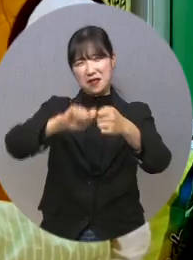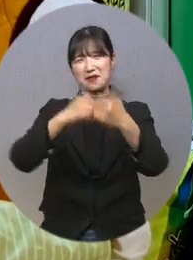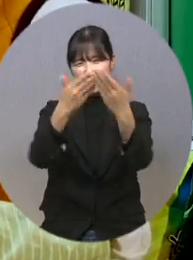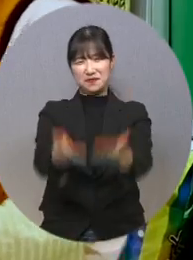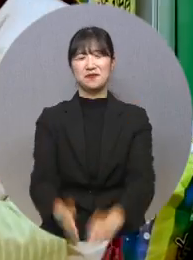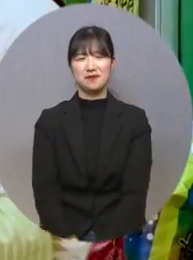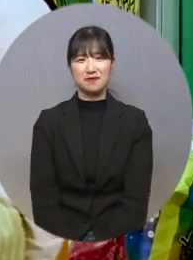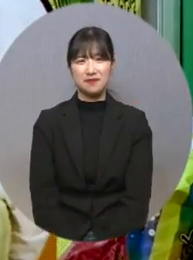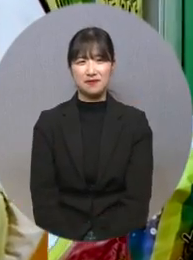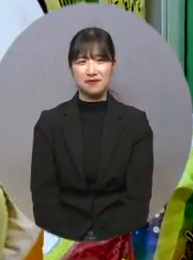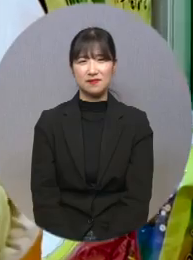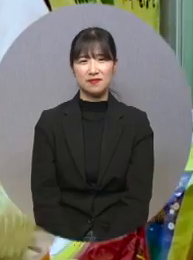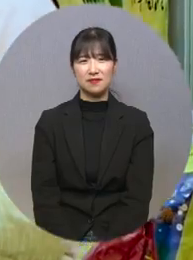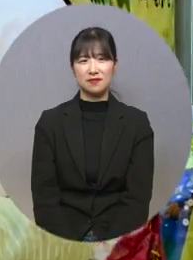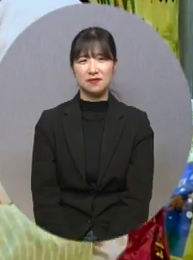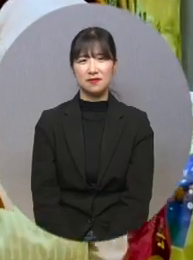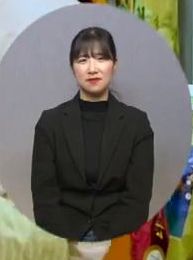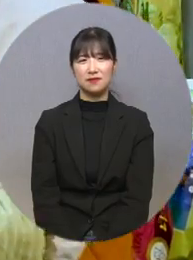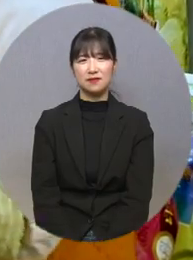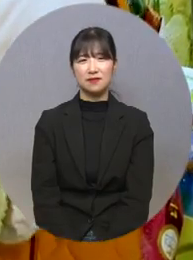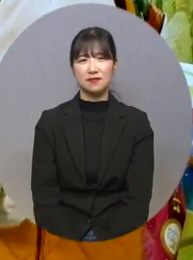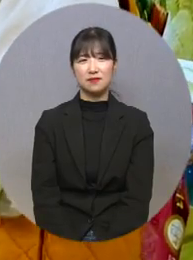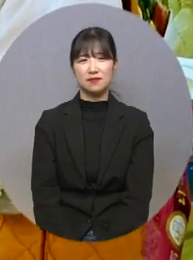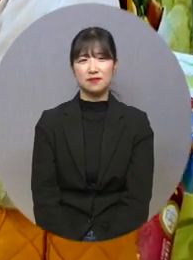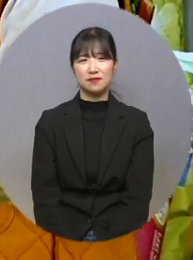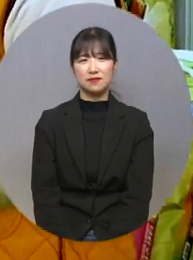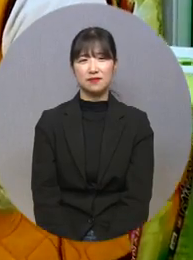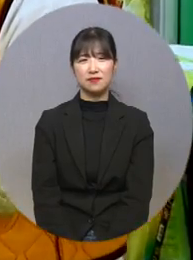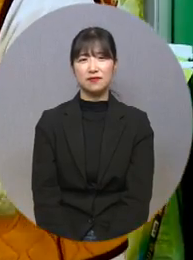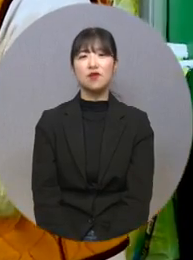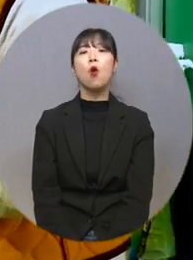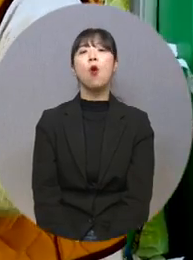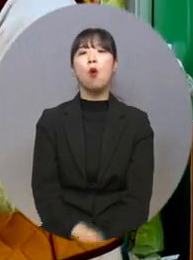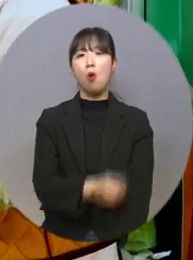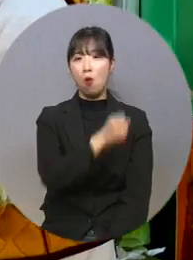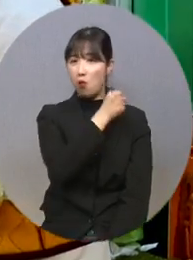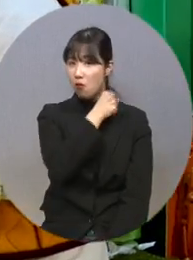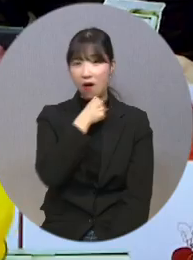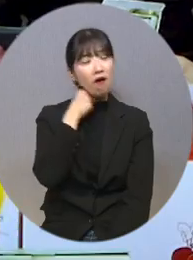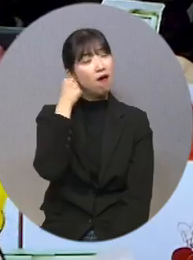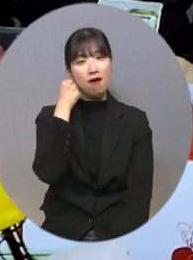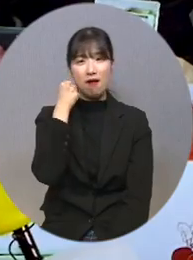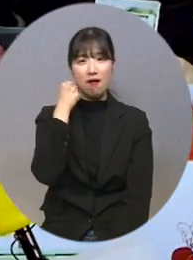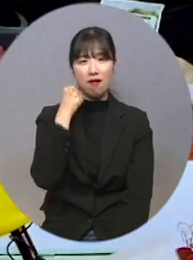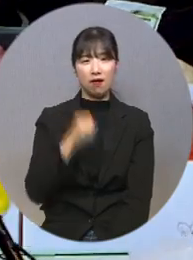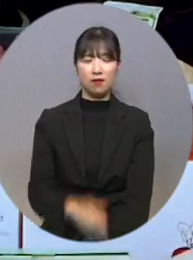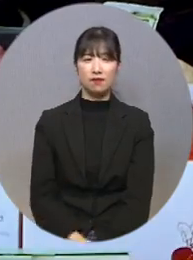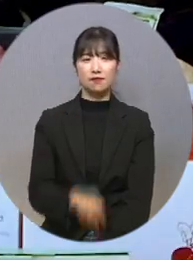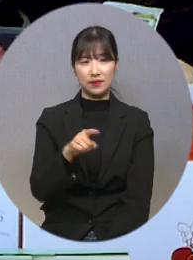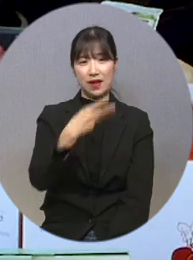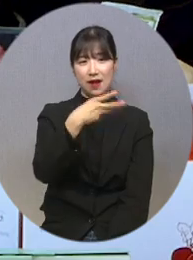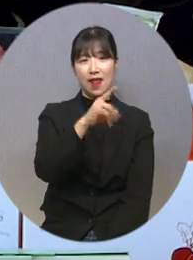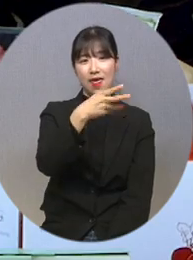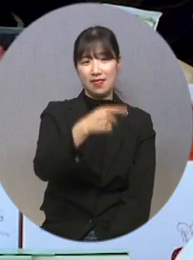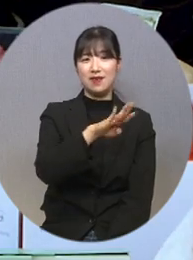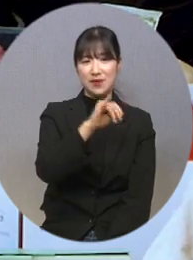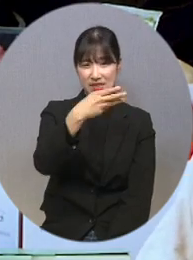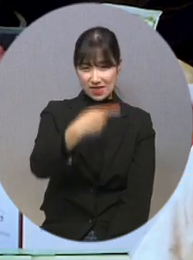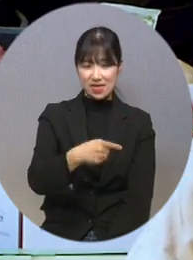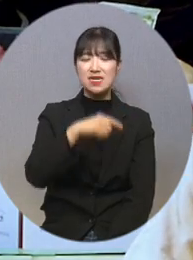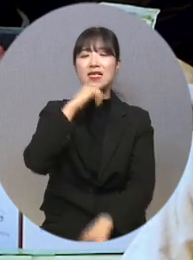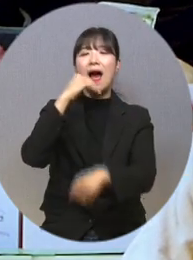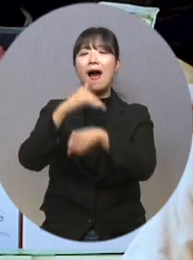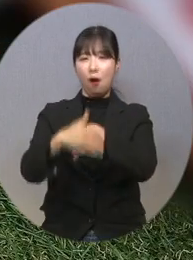진짜. 이거 안 깨졌어? 안 깨졌어? 오, 이게 맛도 좋네. 여기에 레드비트에다가 사과즙까지